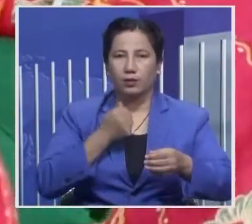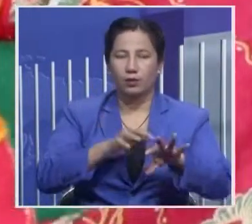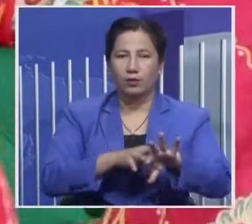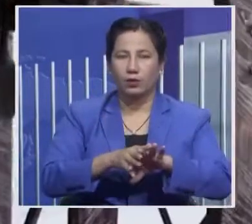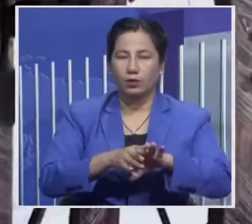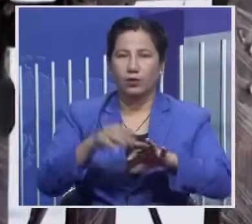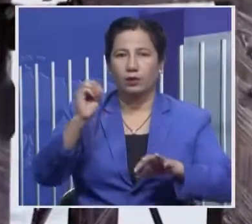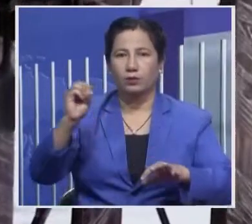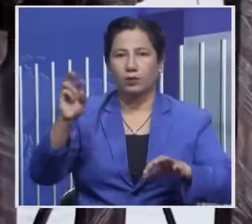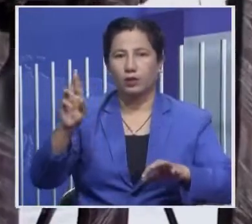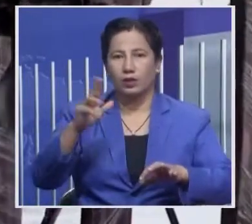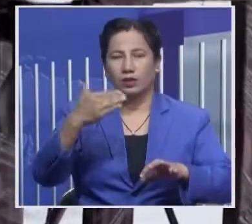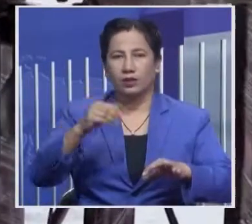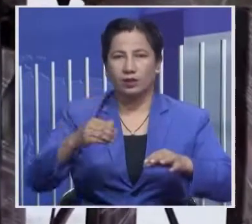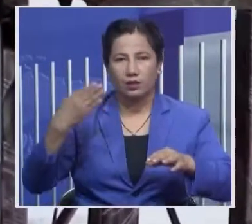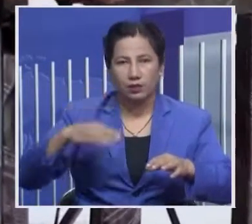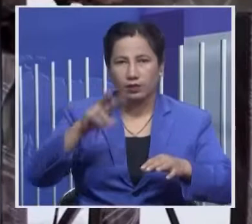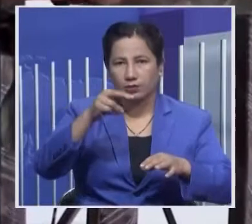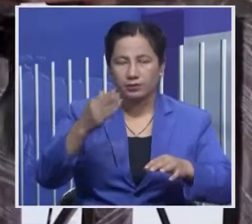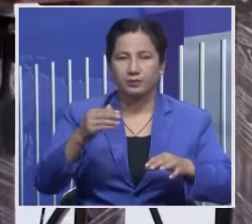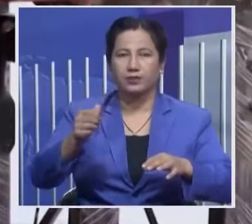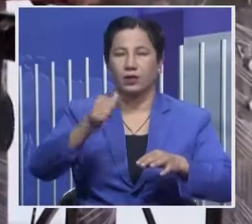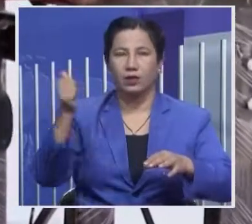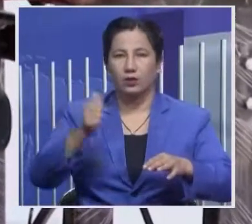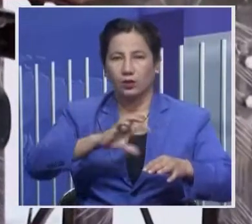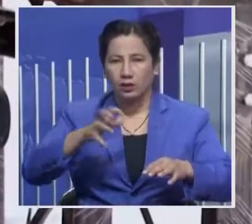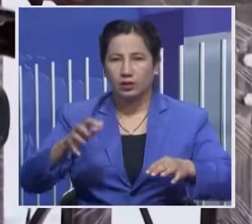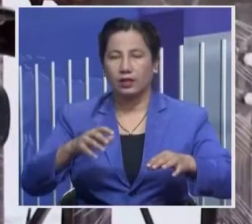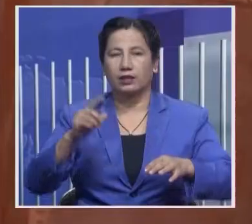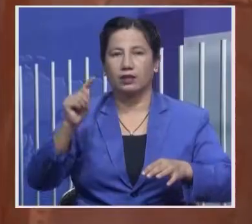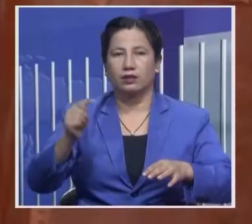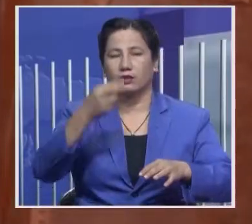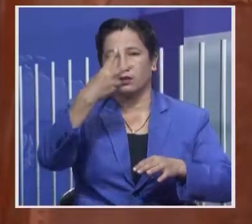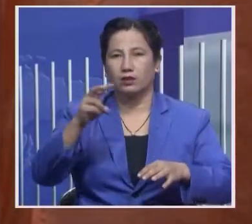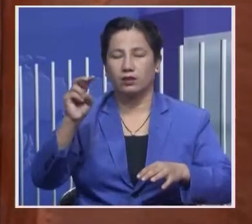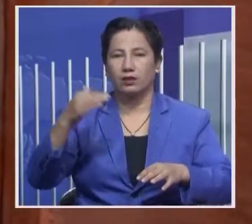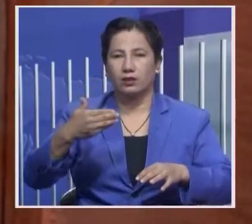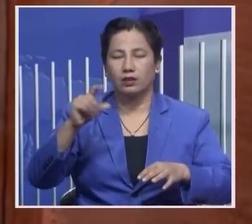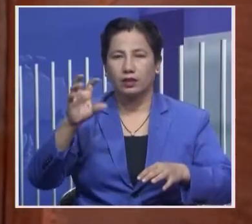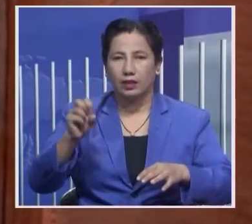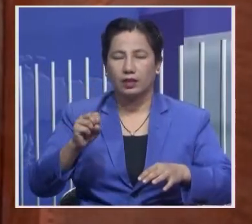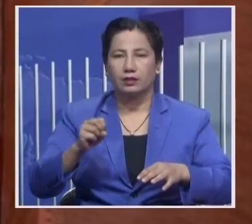पहिरन लोप हुने अवस्थामा पुगेको बताउनुहुन्छ अर्का स्थानीय कैलाश राणा।